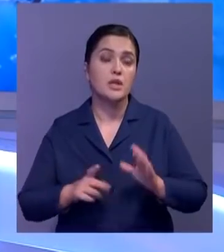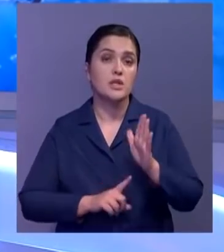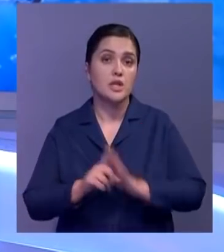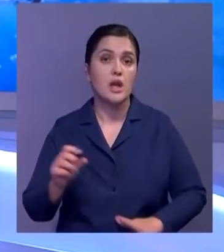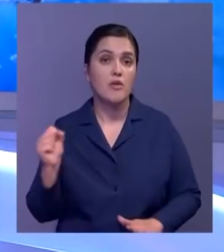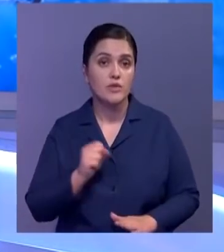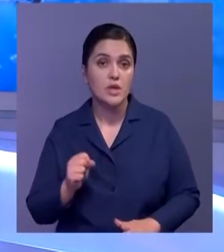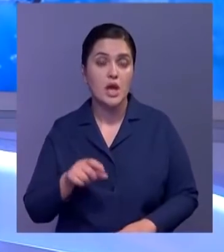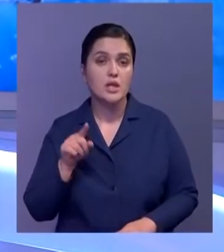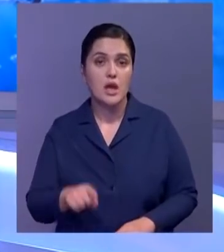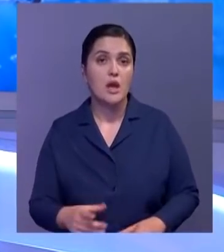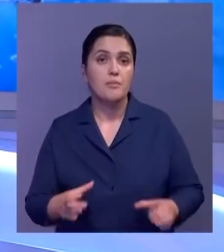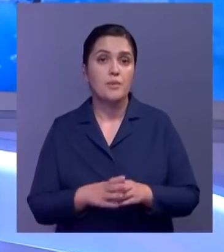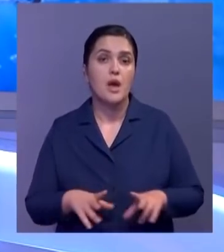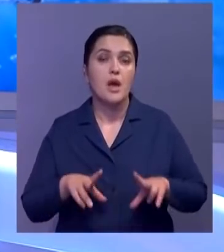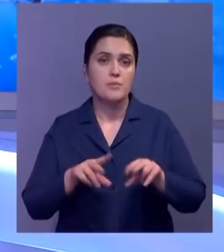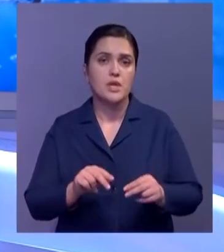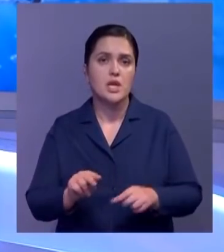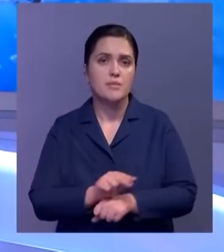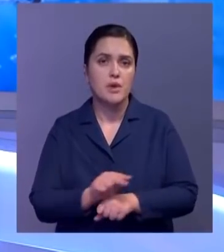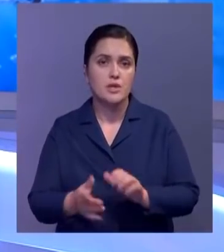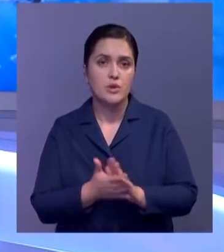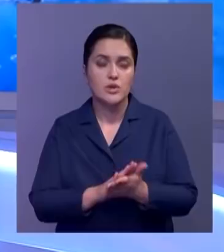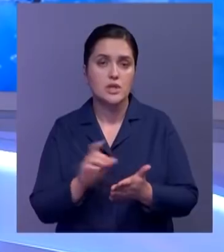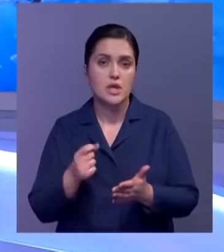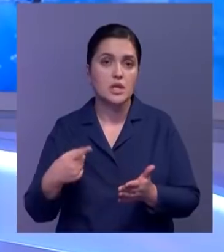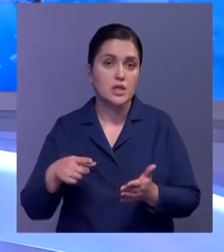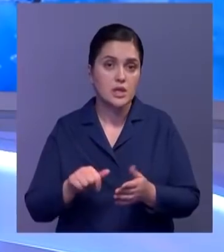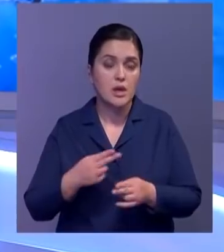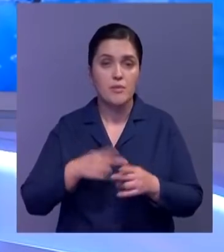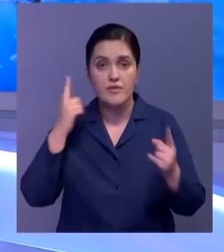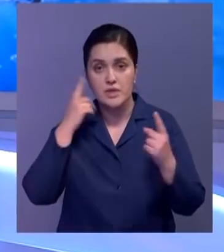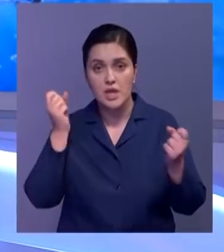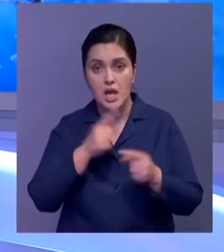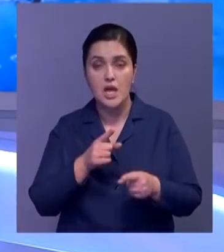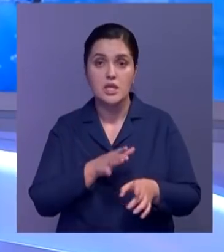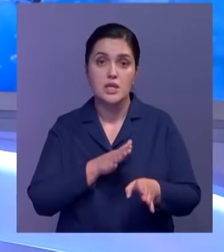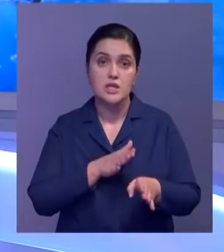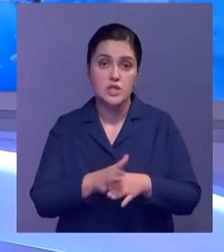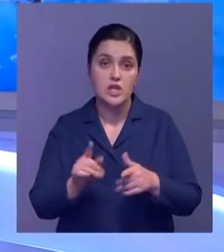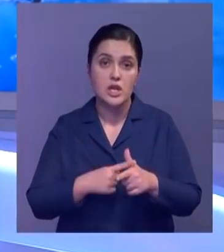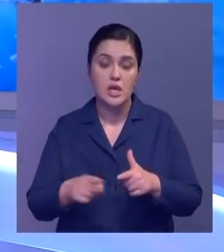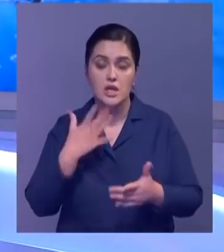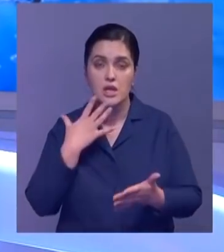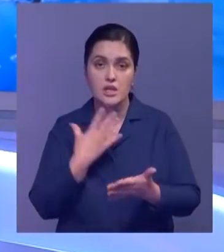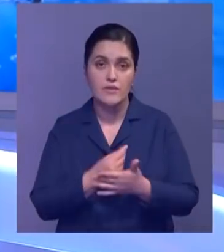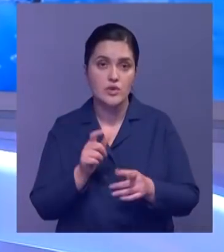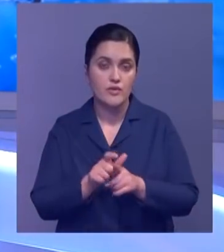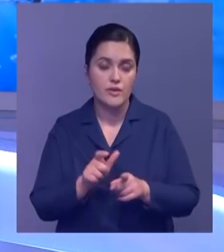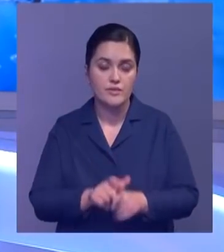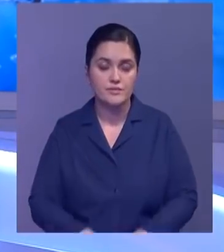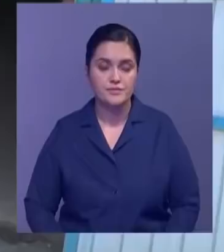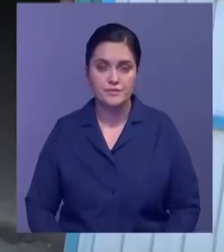проблеме в начале августа. Тогда подрядчики обещали исправить ситуацию за неделю. А Нелли Сенбердина выясняла, сдержали ли они свое